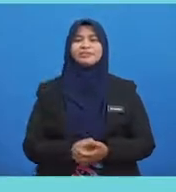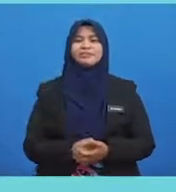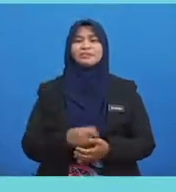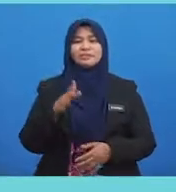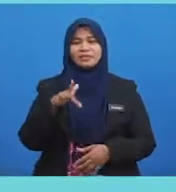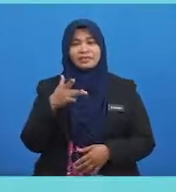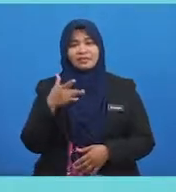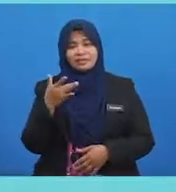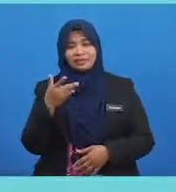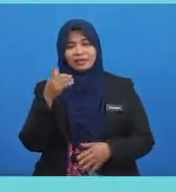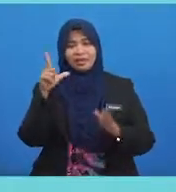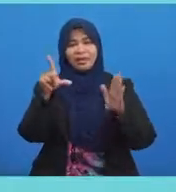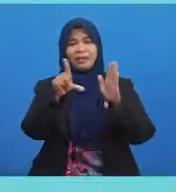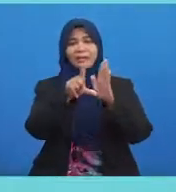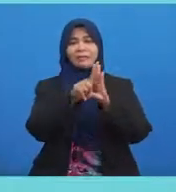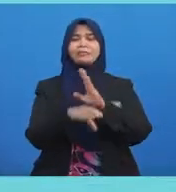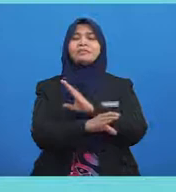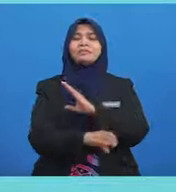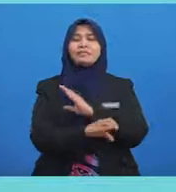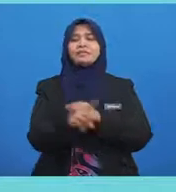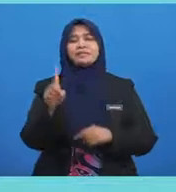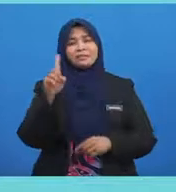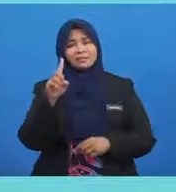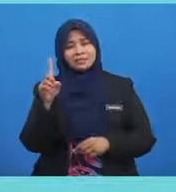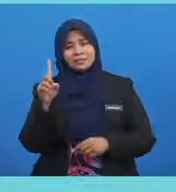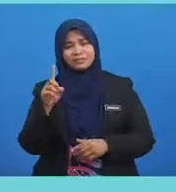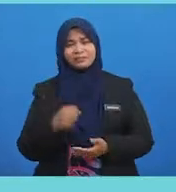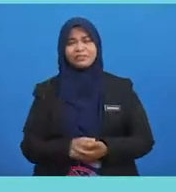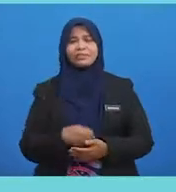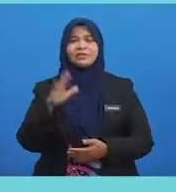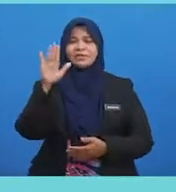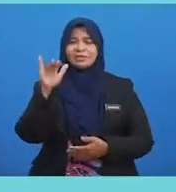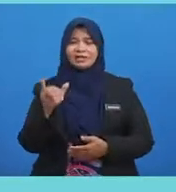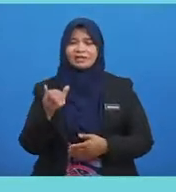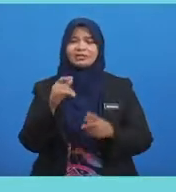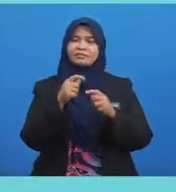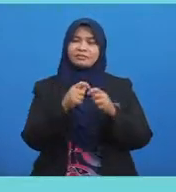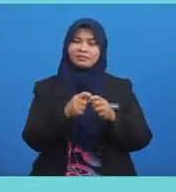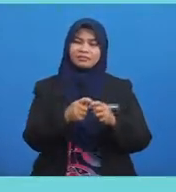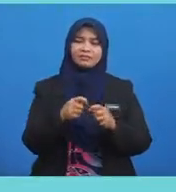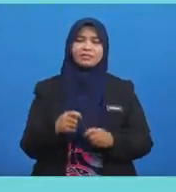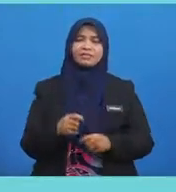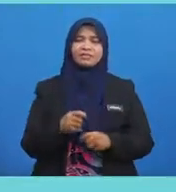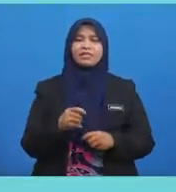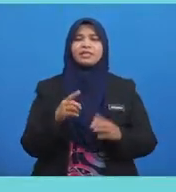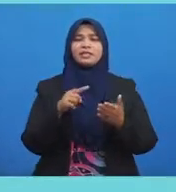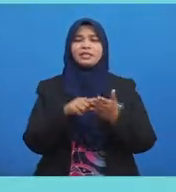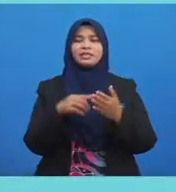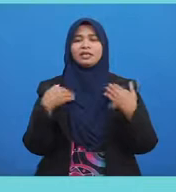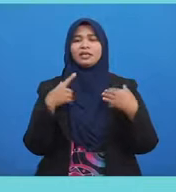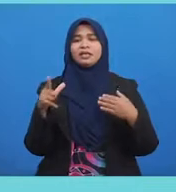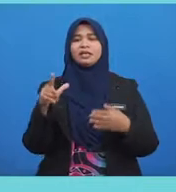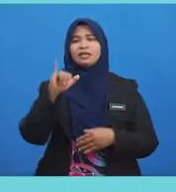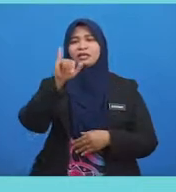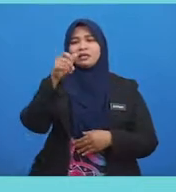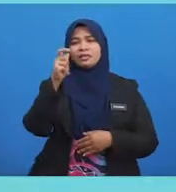Agaknya lambang negeri mana ya murid-murid? Ya, tepat sekali. Ini adalah